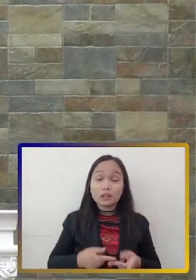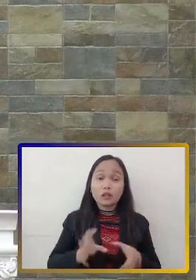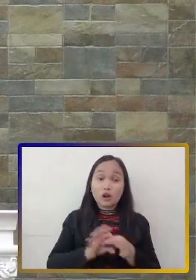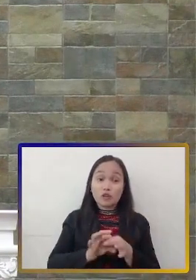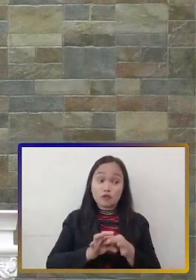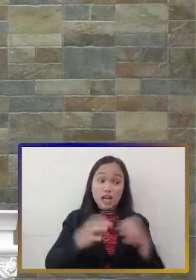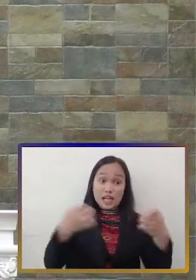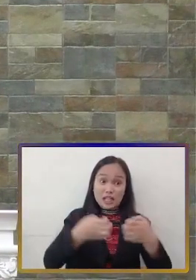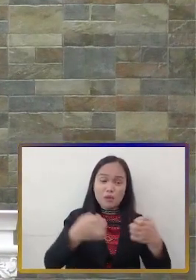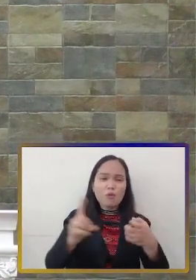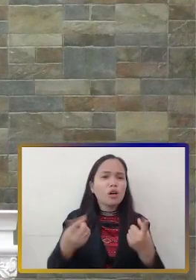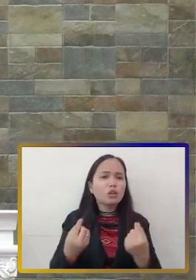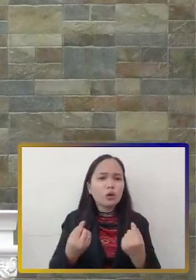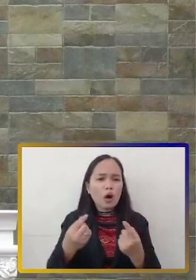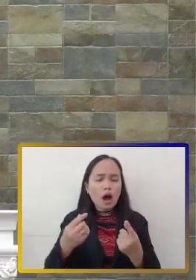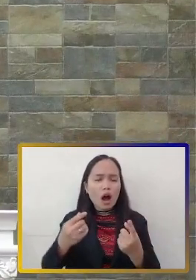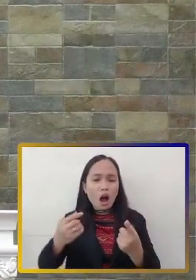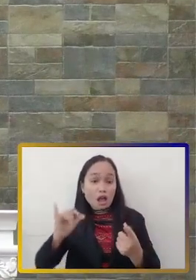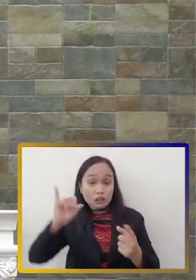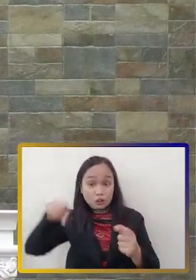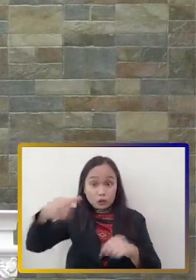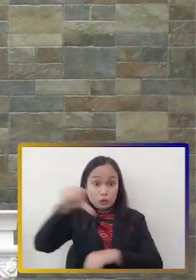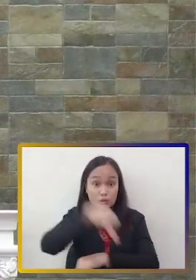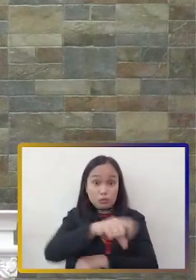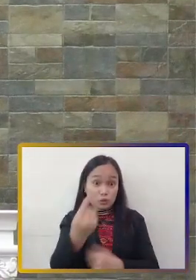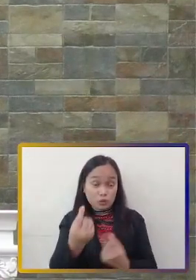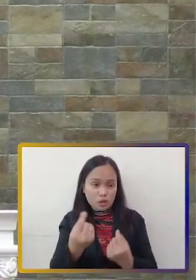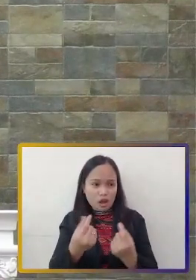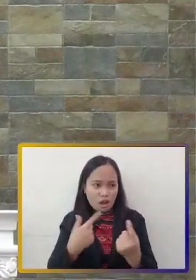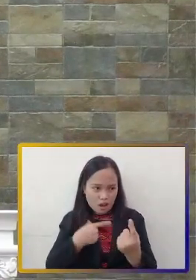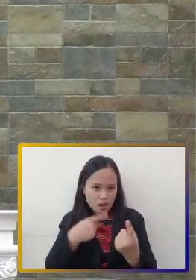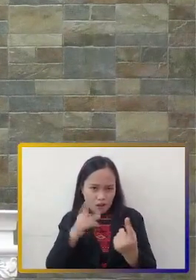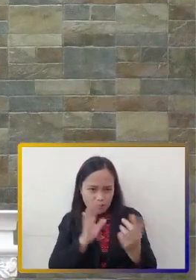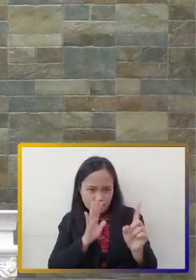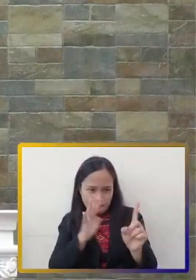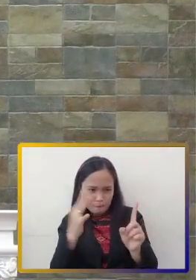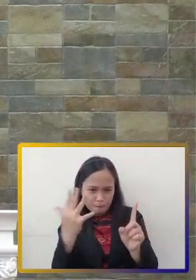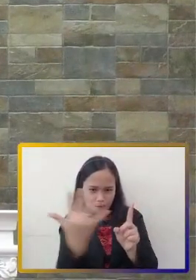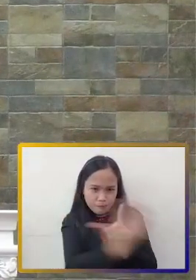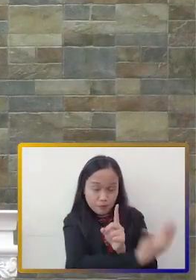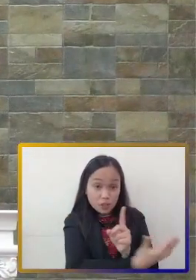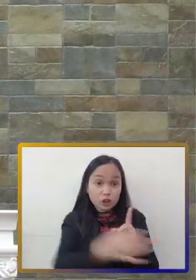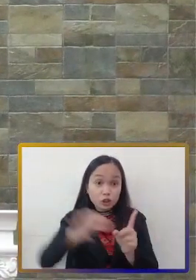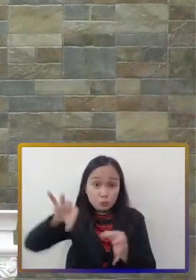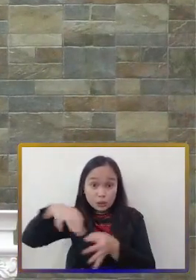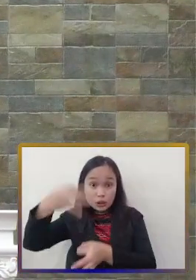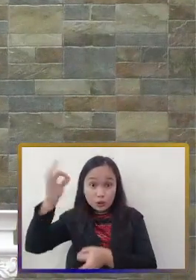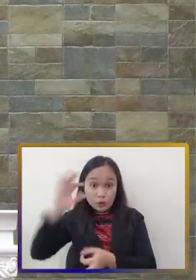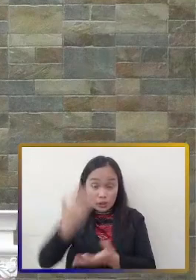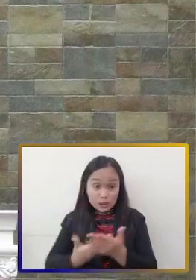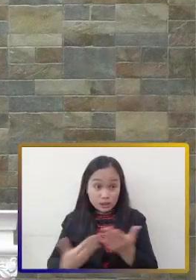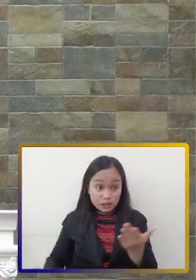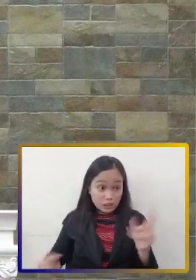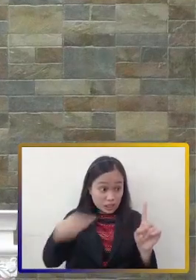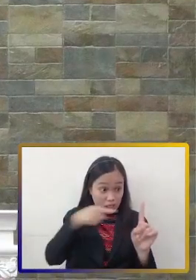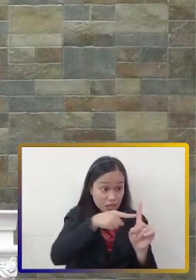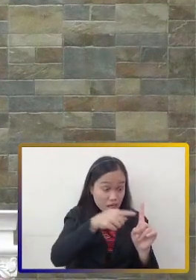pamamaraan, spiritual na bagay. Here's the thing. Yung carnal na